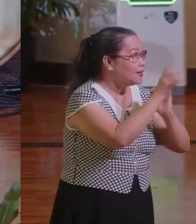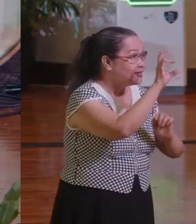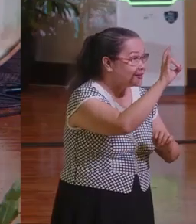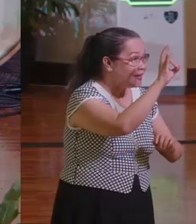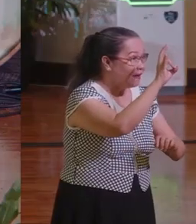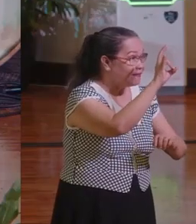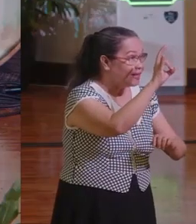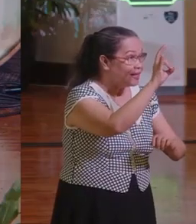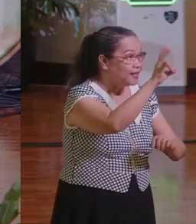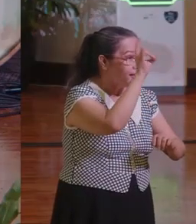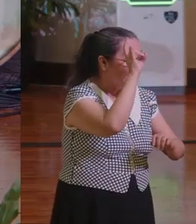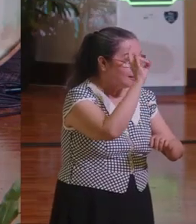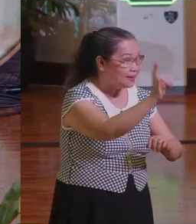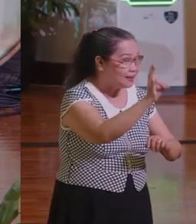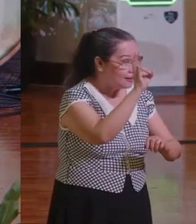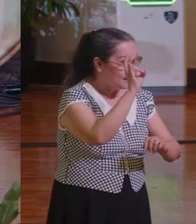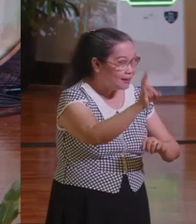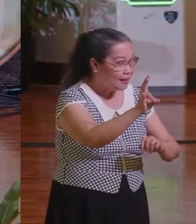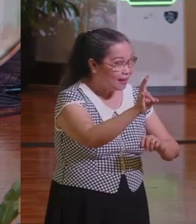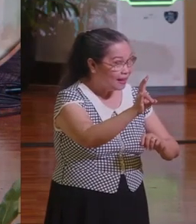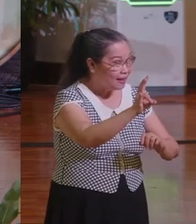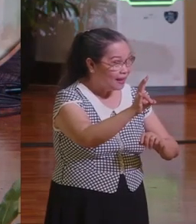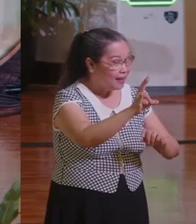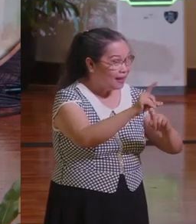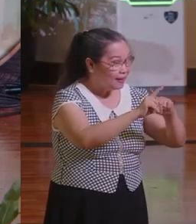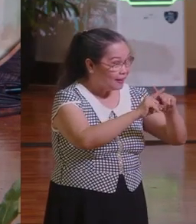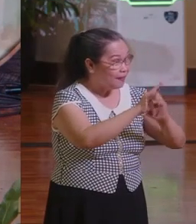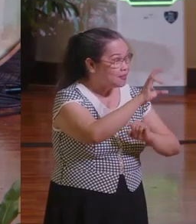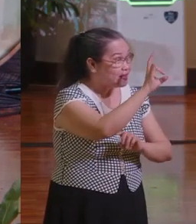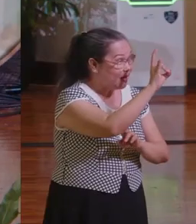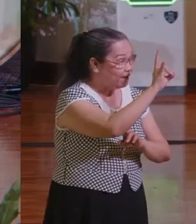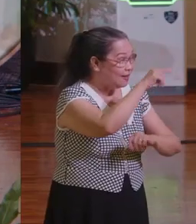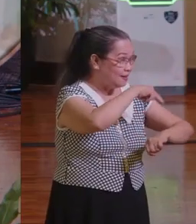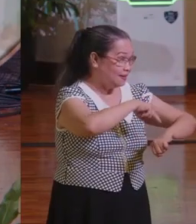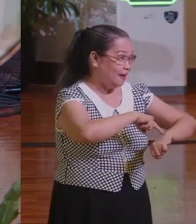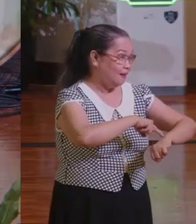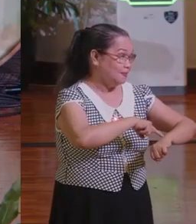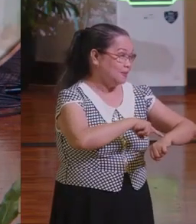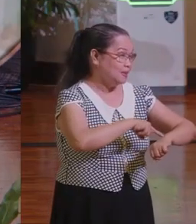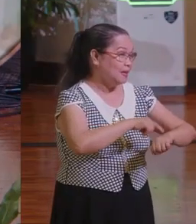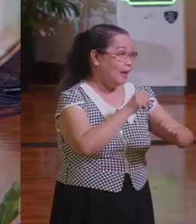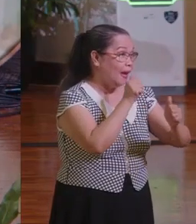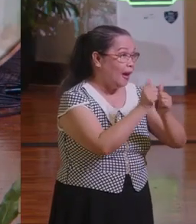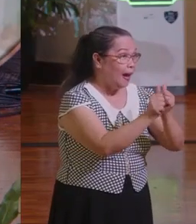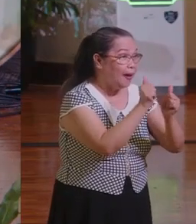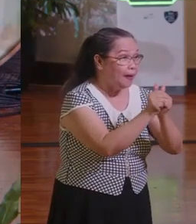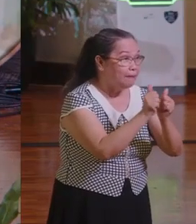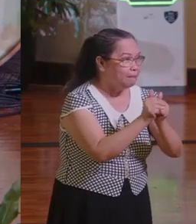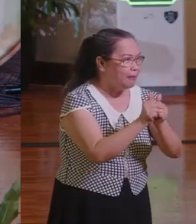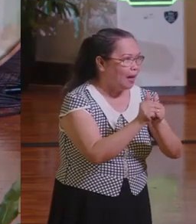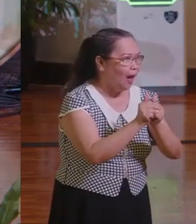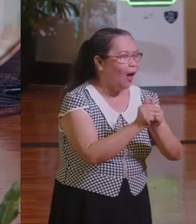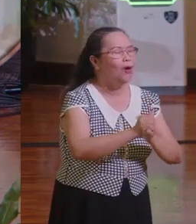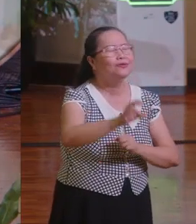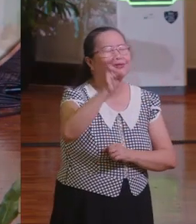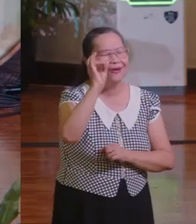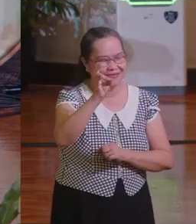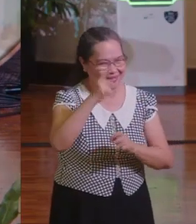but 77 times. In fact, ang isang translation ng word na yon, 70 times